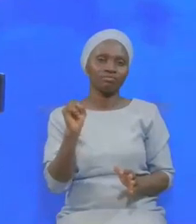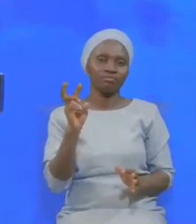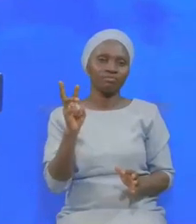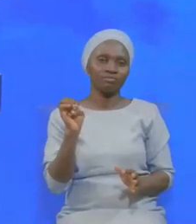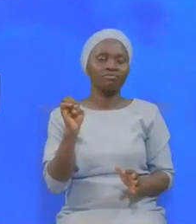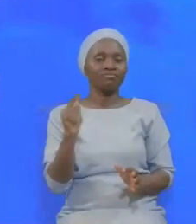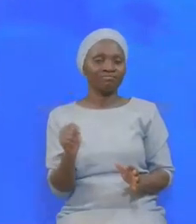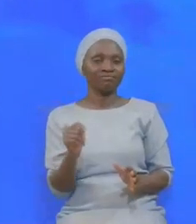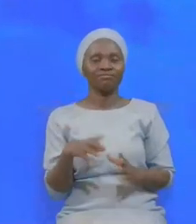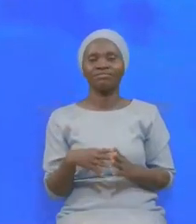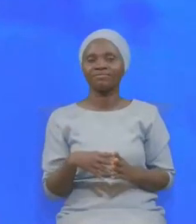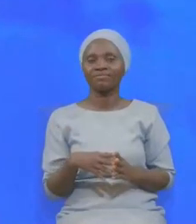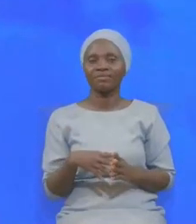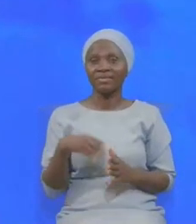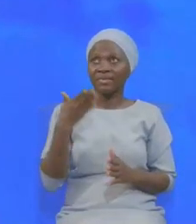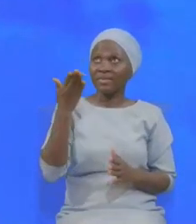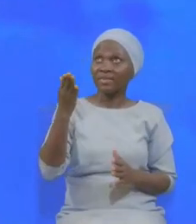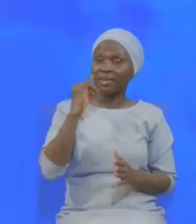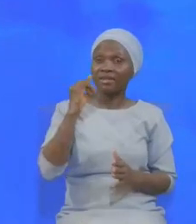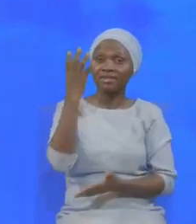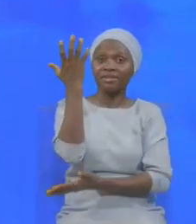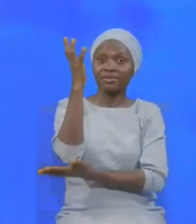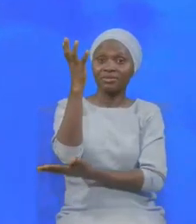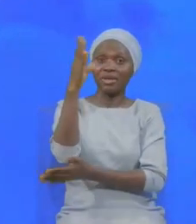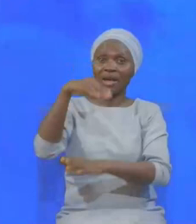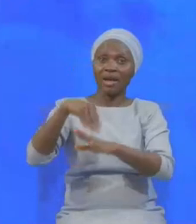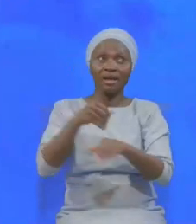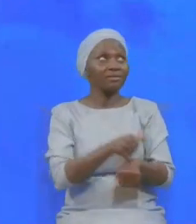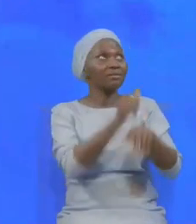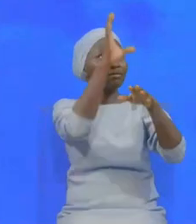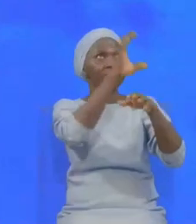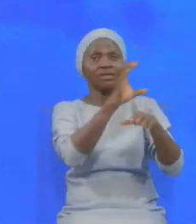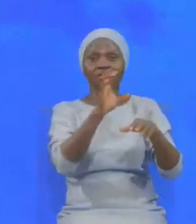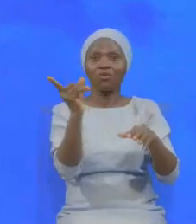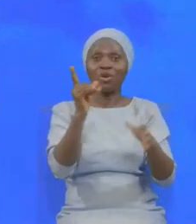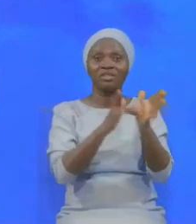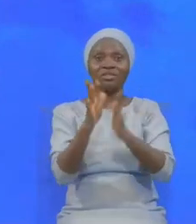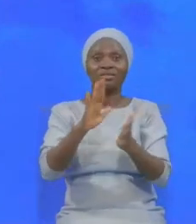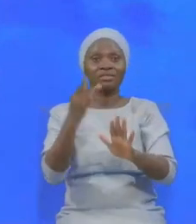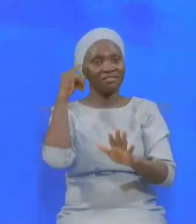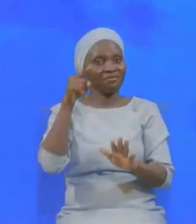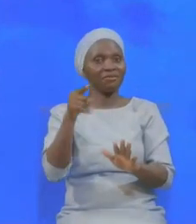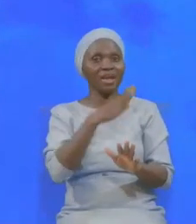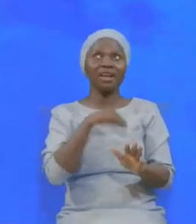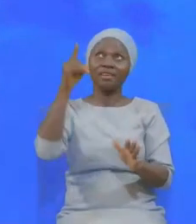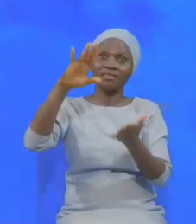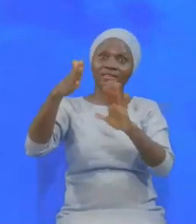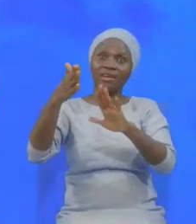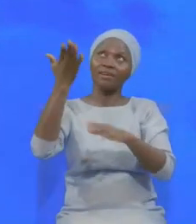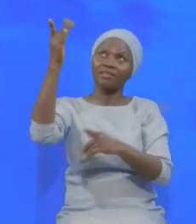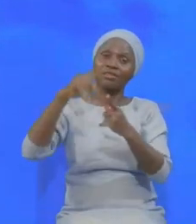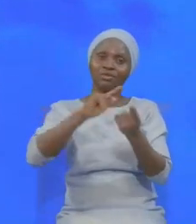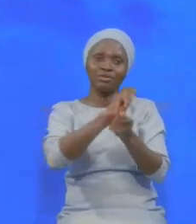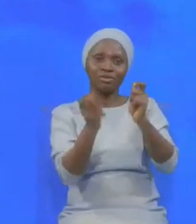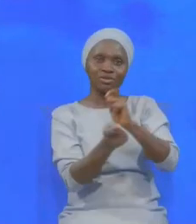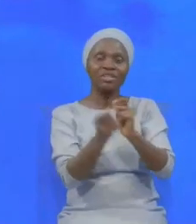Il y a un bois au calvaire. C'est là que Jésus était mort pour vous. Il est mort pour changer